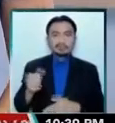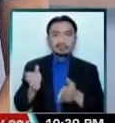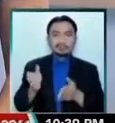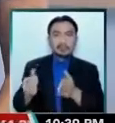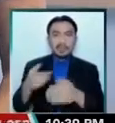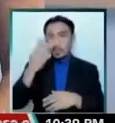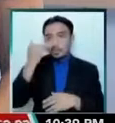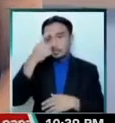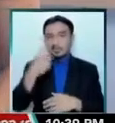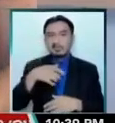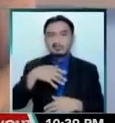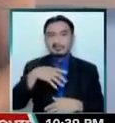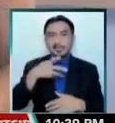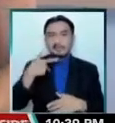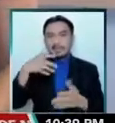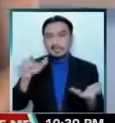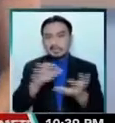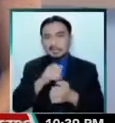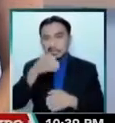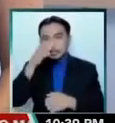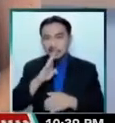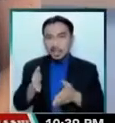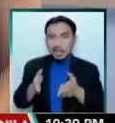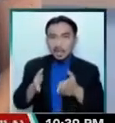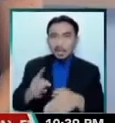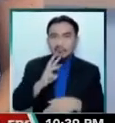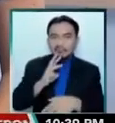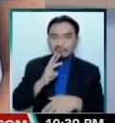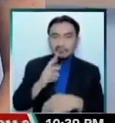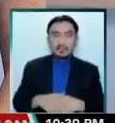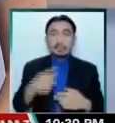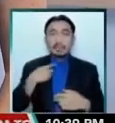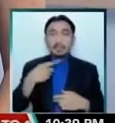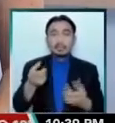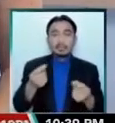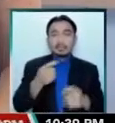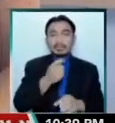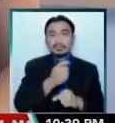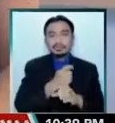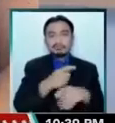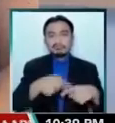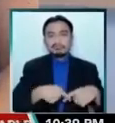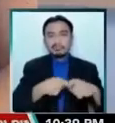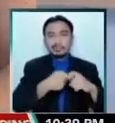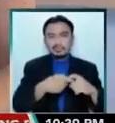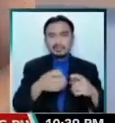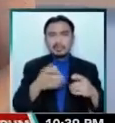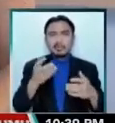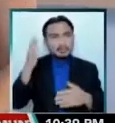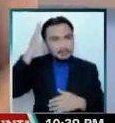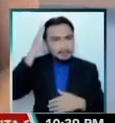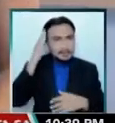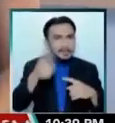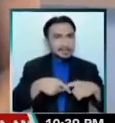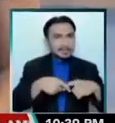lanes. Kaugnay nito, hiling ng isang grupo ng mga trucker, suspindihin muna ang truck ban sa Metro Manila. May report si